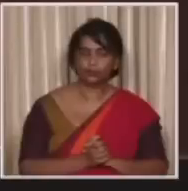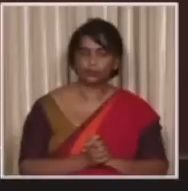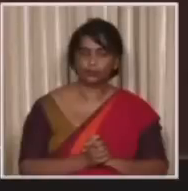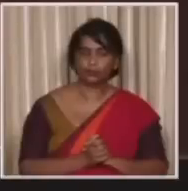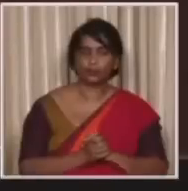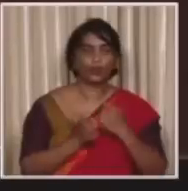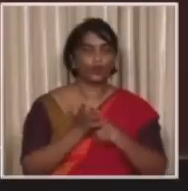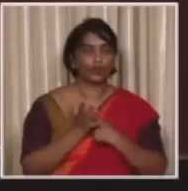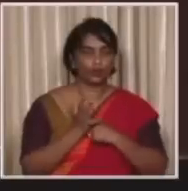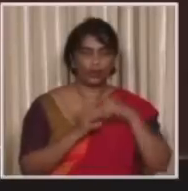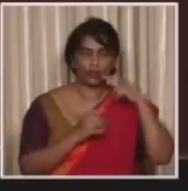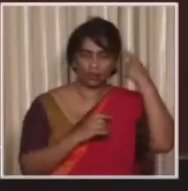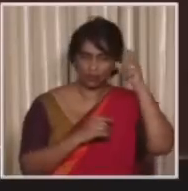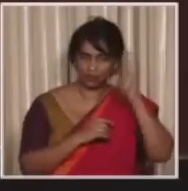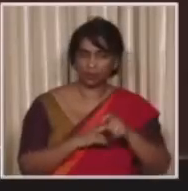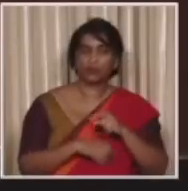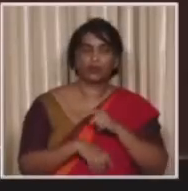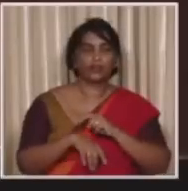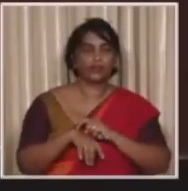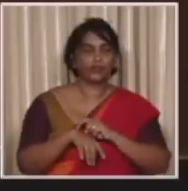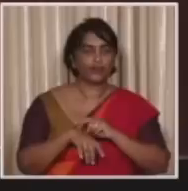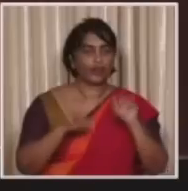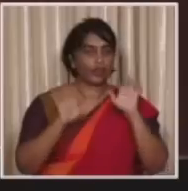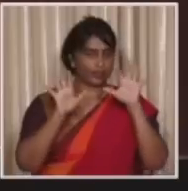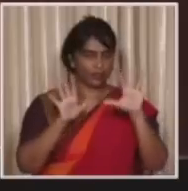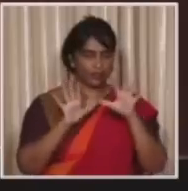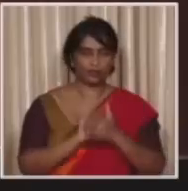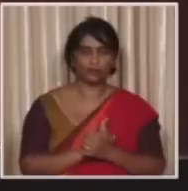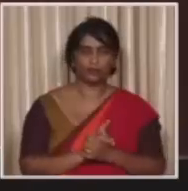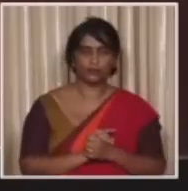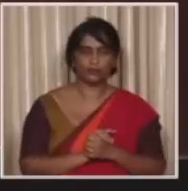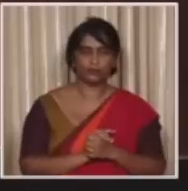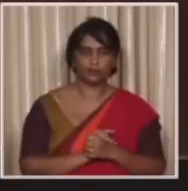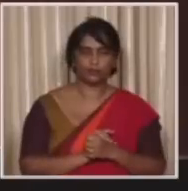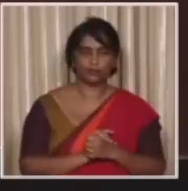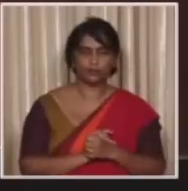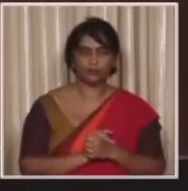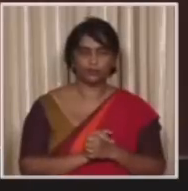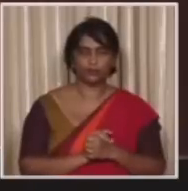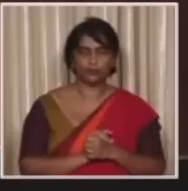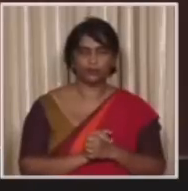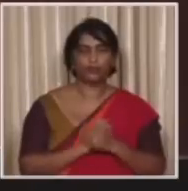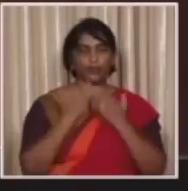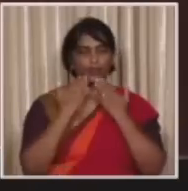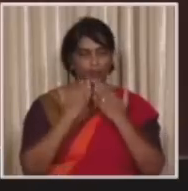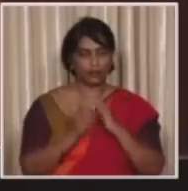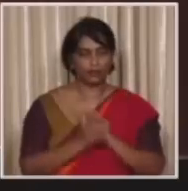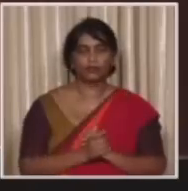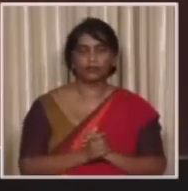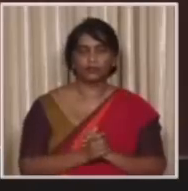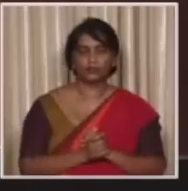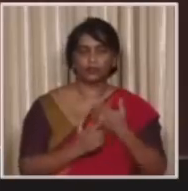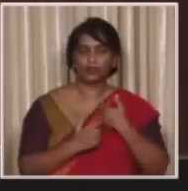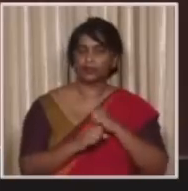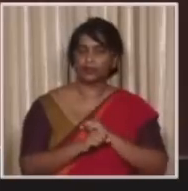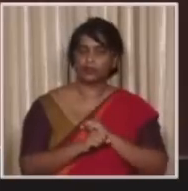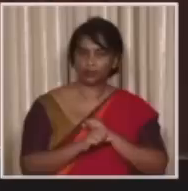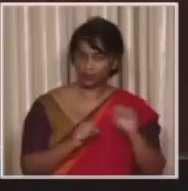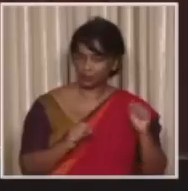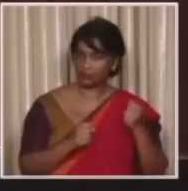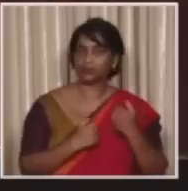Karu Rohini Kumari Vijayaratna Mantritumiya obata vinadi 10 ka kaalayak thiyena. Stuti Mantritumiya. Mam metara netath